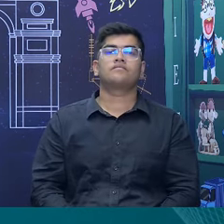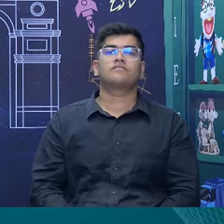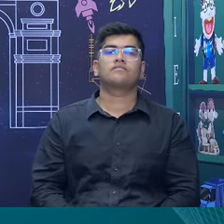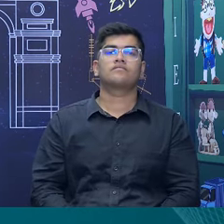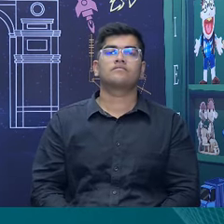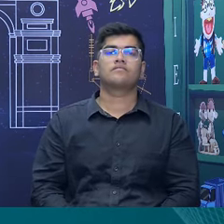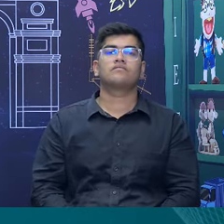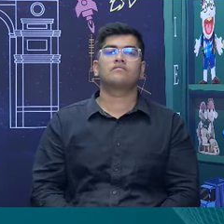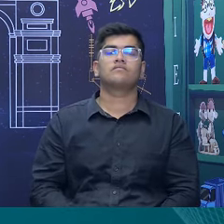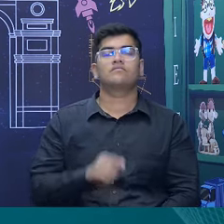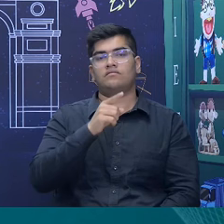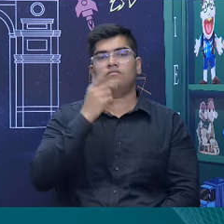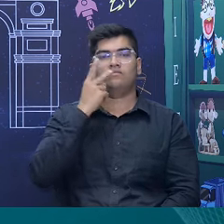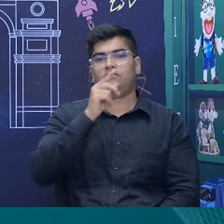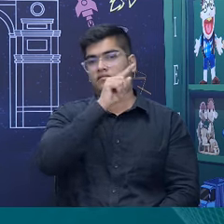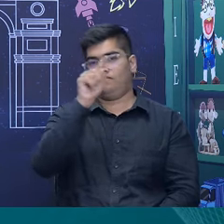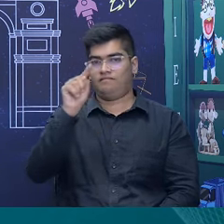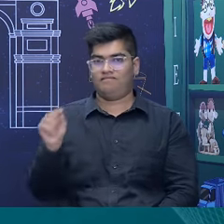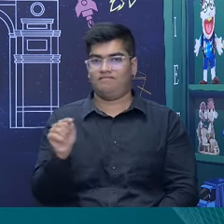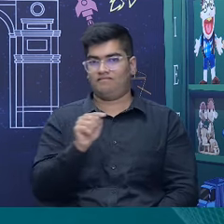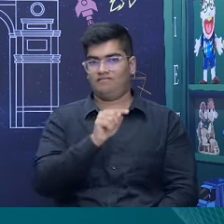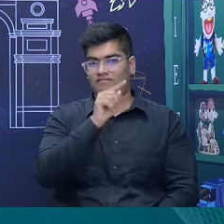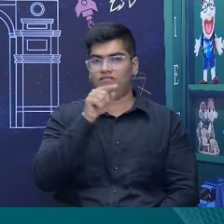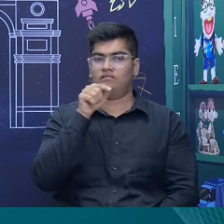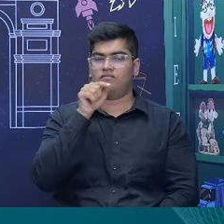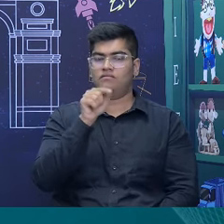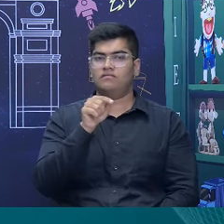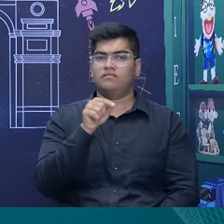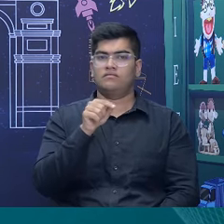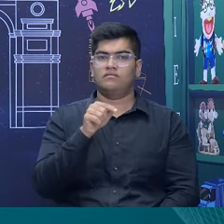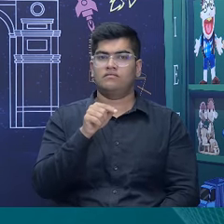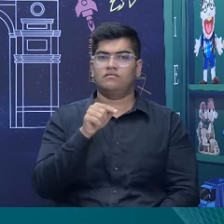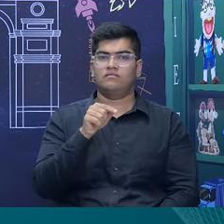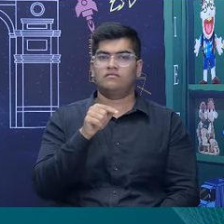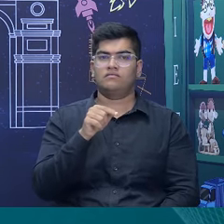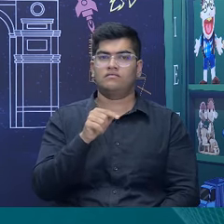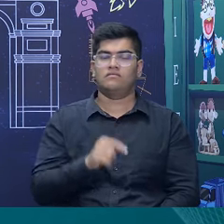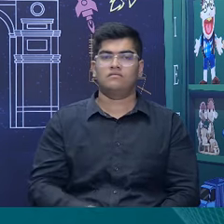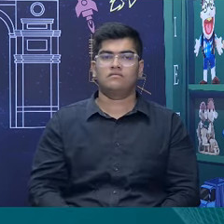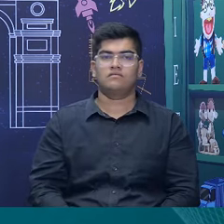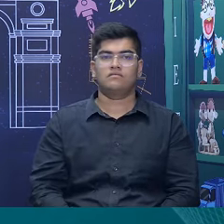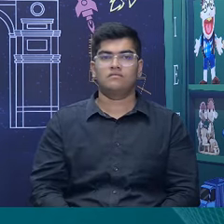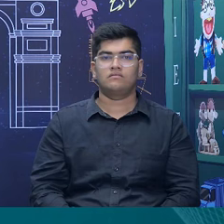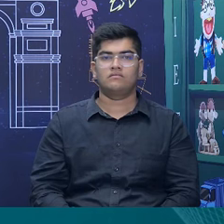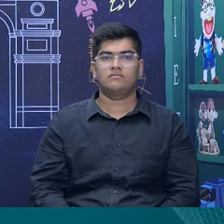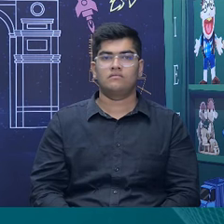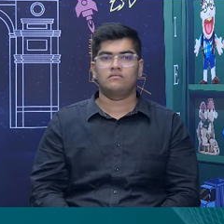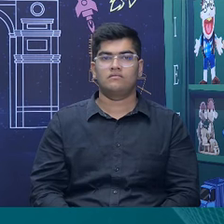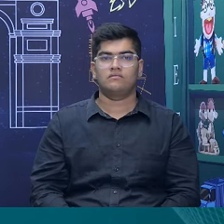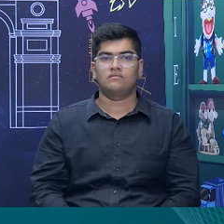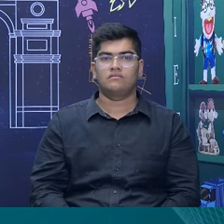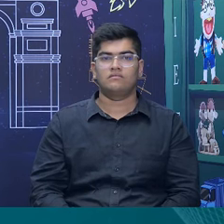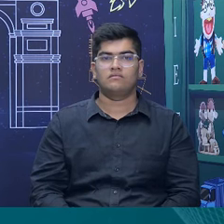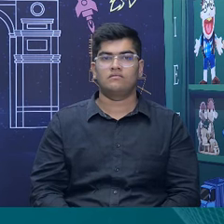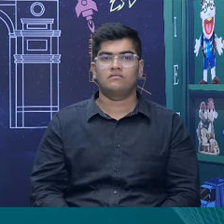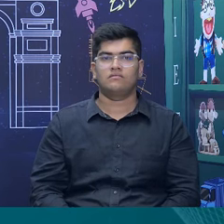हम इसे क्या हम इसे यह बना सकते हैं यह जो पलो यह जो हमारा पैरेललोग्राम है क्या हम